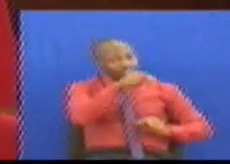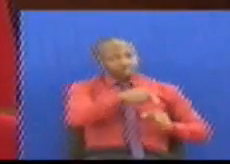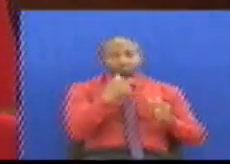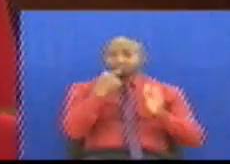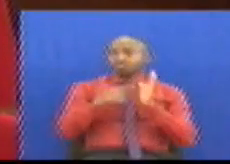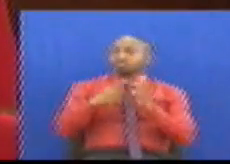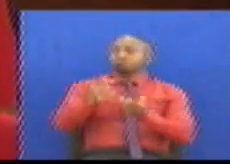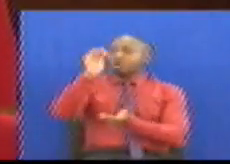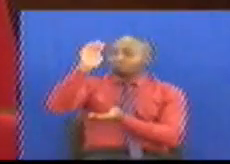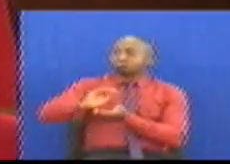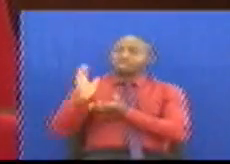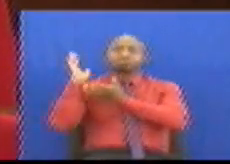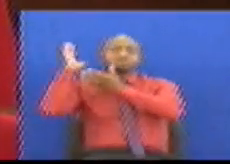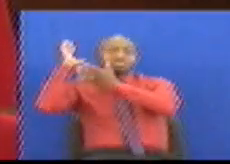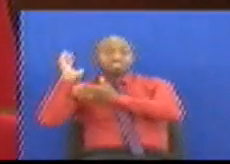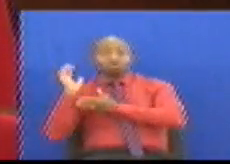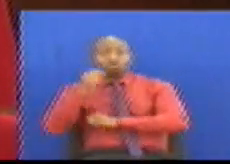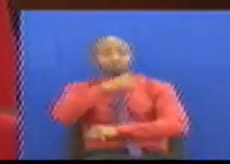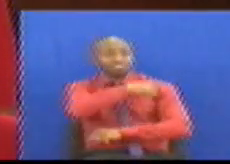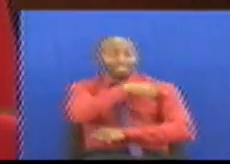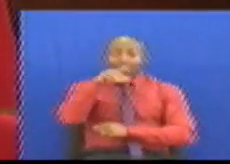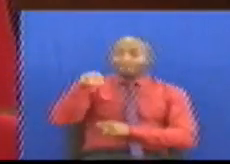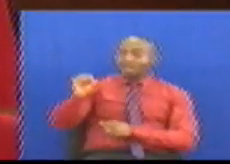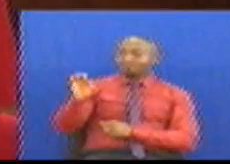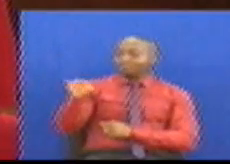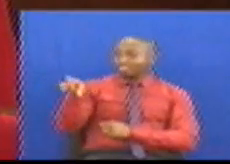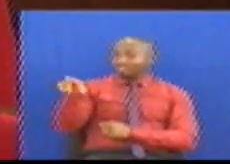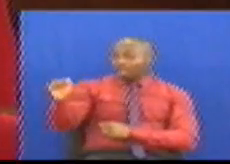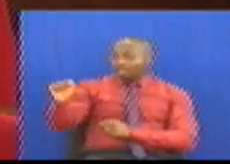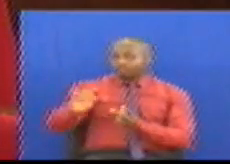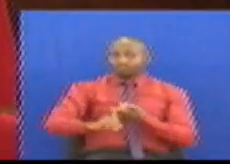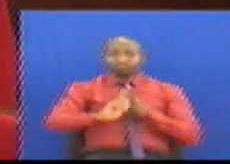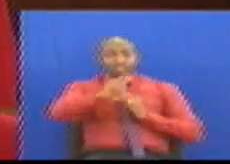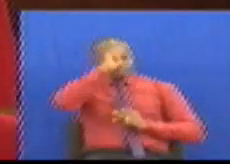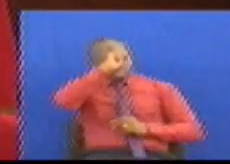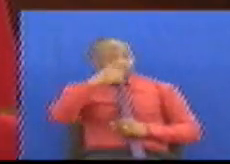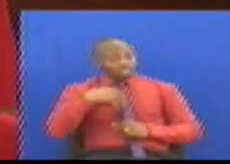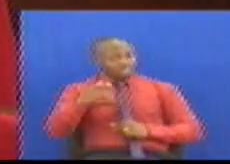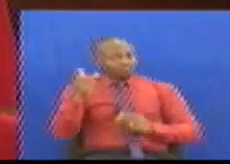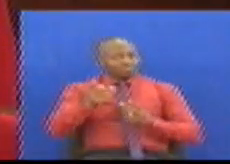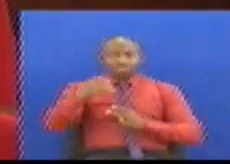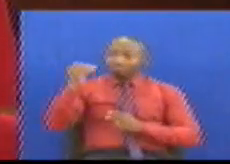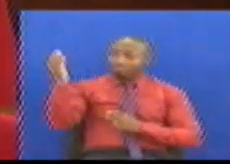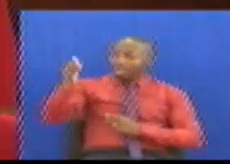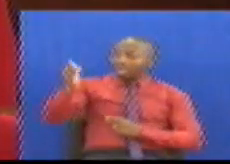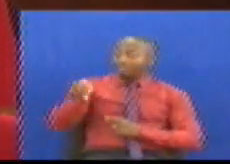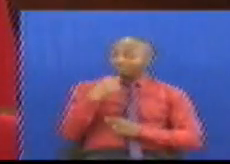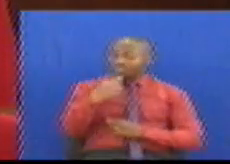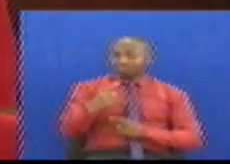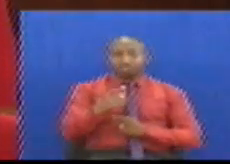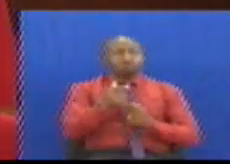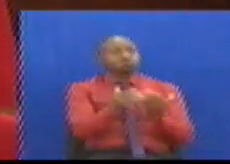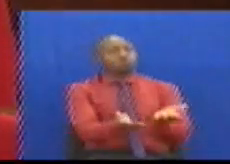kwamba tutapunguza mzigo katika hospitali ya Mafinga. Mheshimiwa Waziri, katika hotuba yako umesema kuhusu kuwezesha